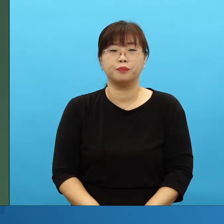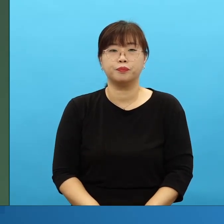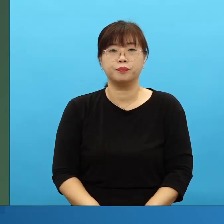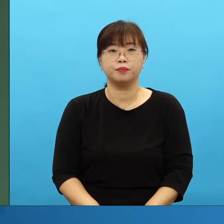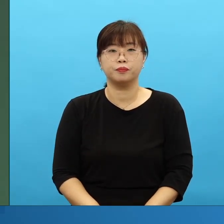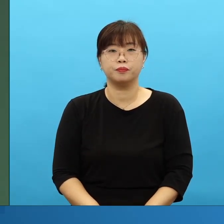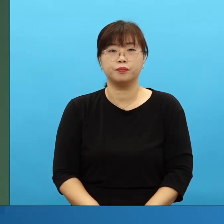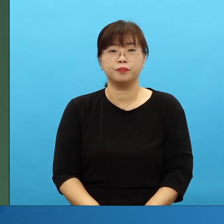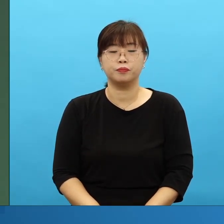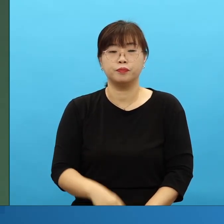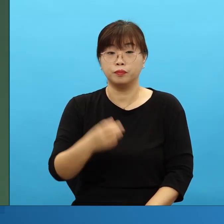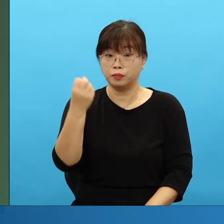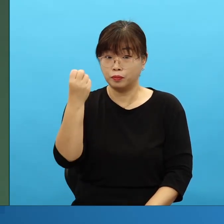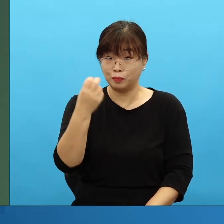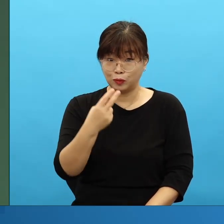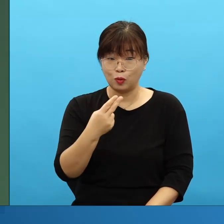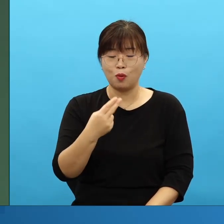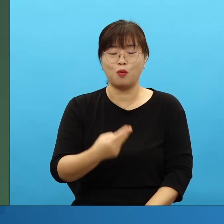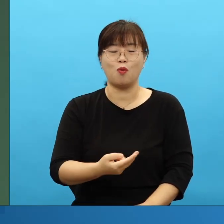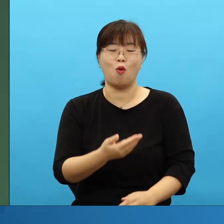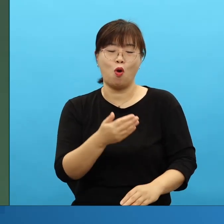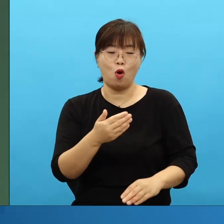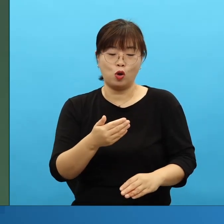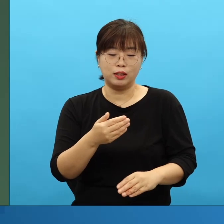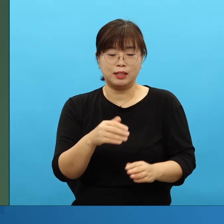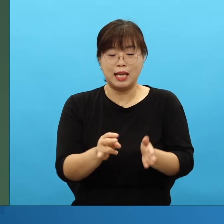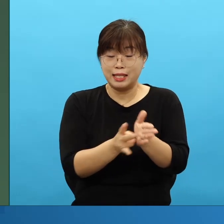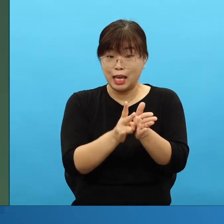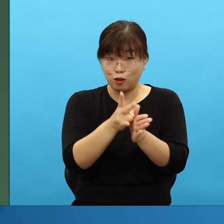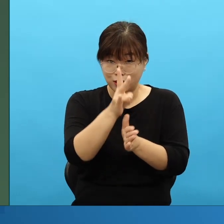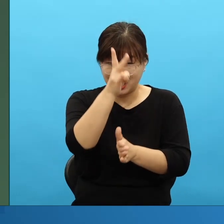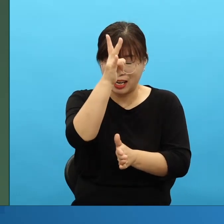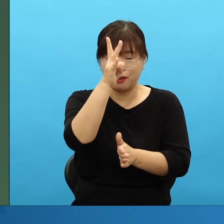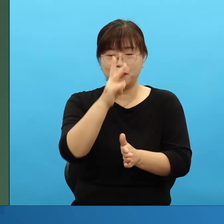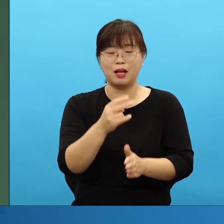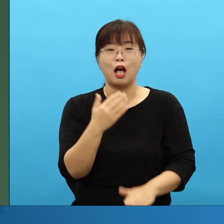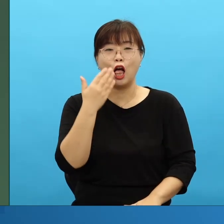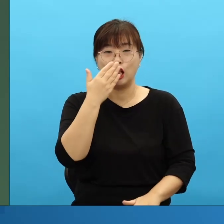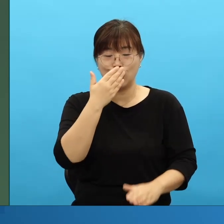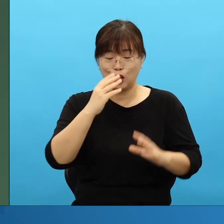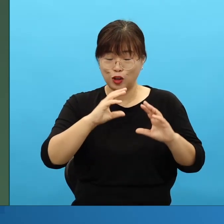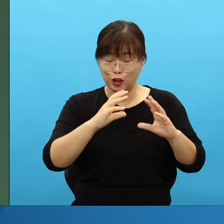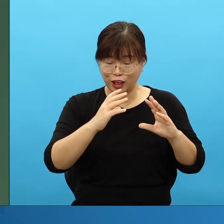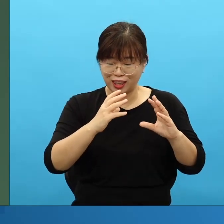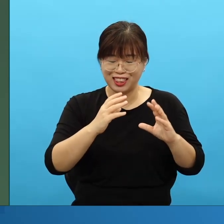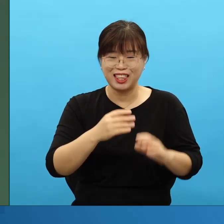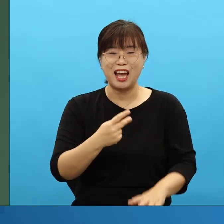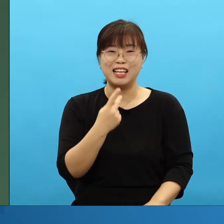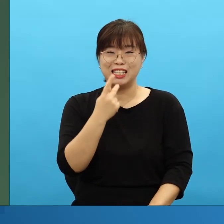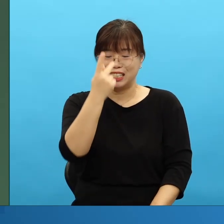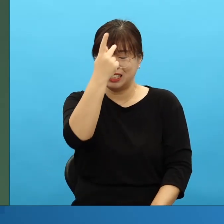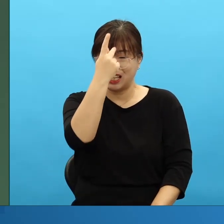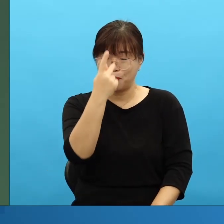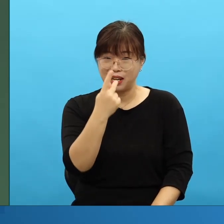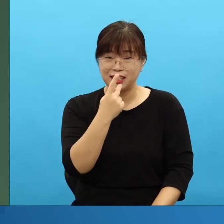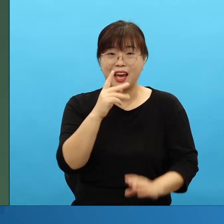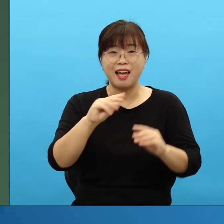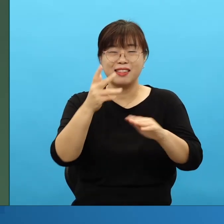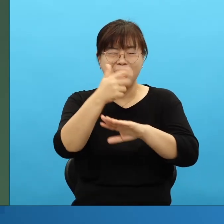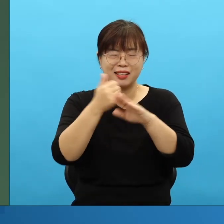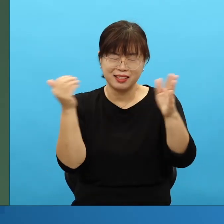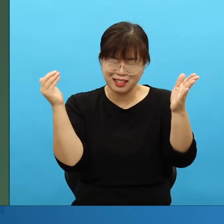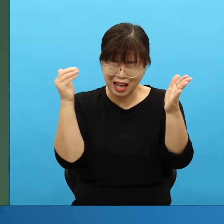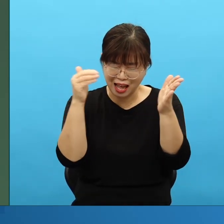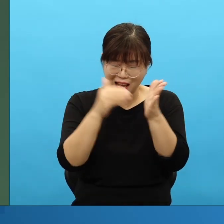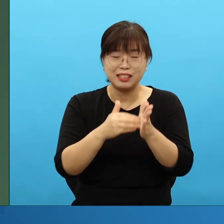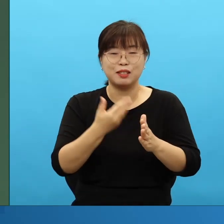예루살렘과 유다, 사마리아 땅 끝까지 이르라면서 보좌에 이정표까지 설명을 했어요. He said in Jerusalem and in